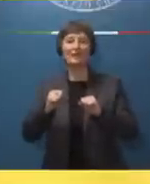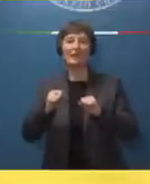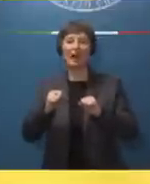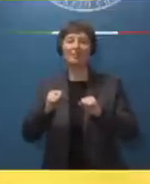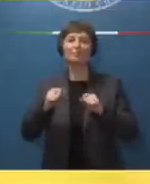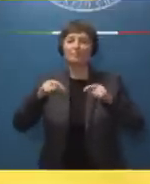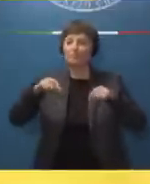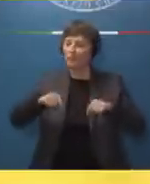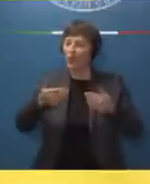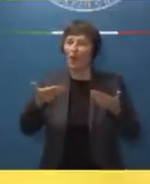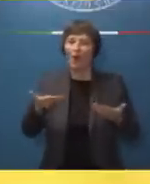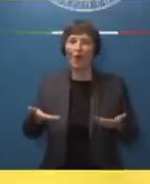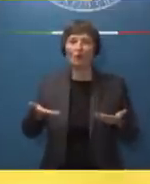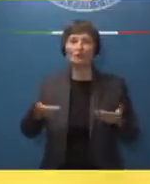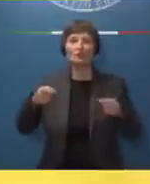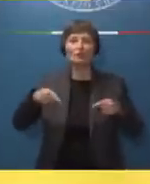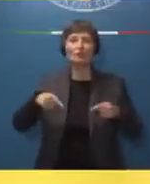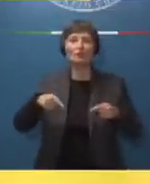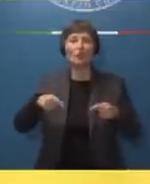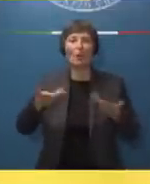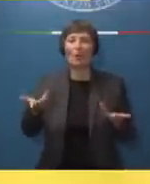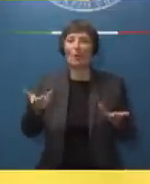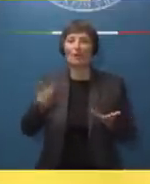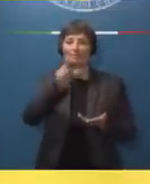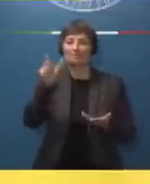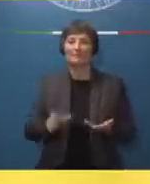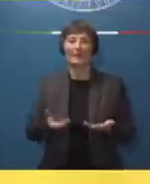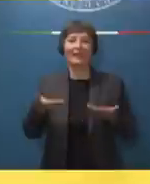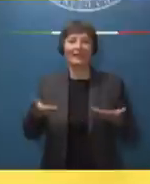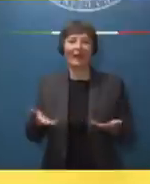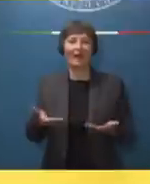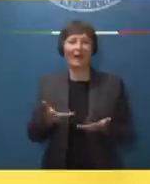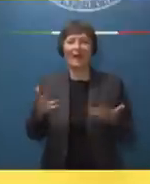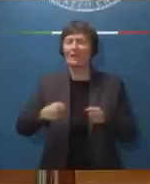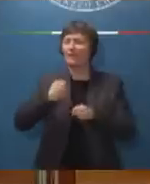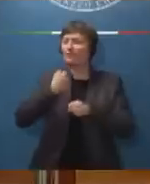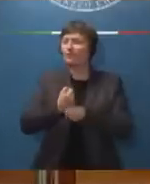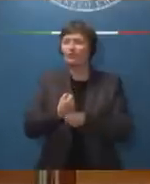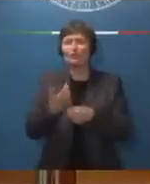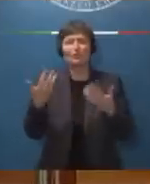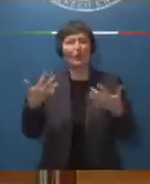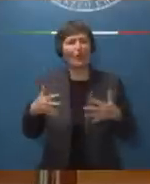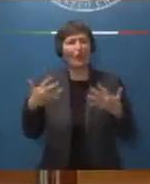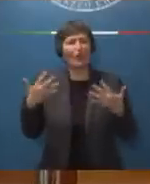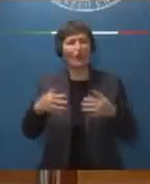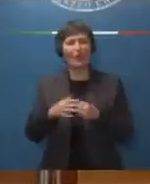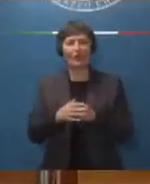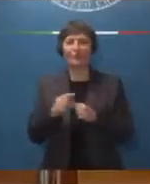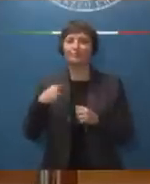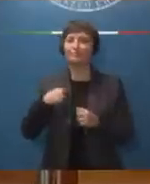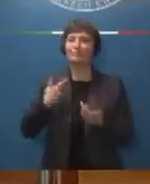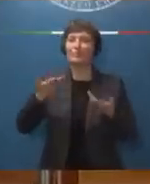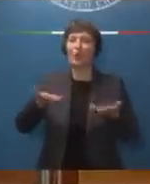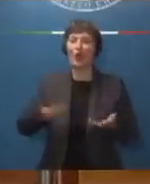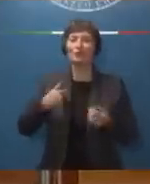in questa bellissima stato grande stato con un gran una grande storia e oggi ho cominciato